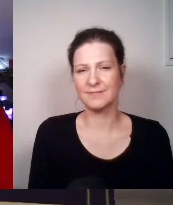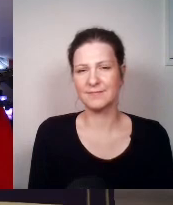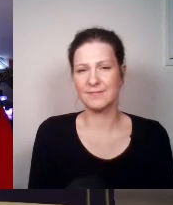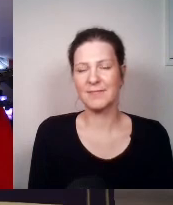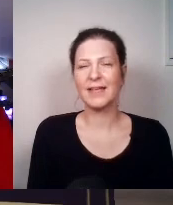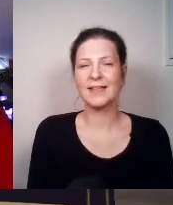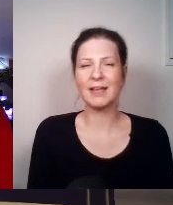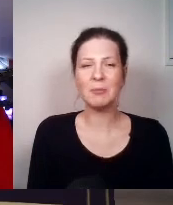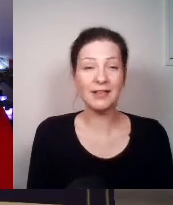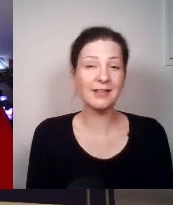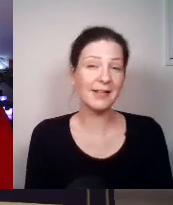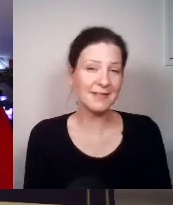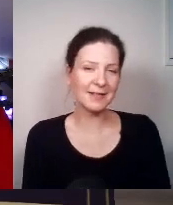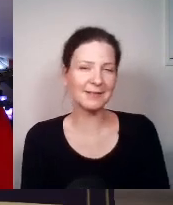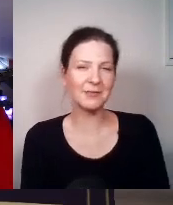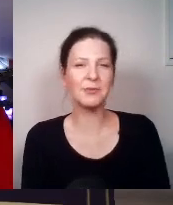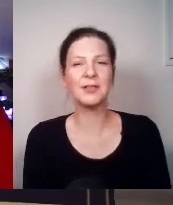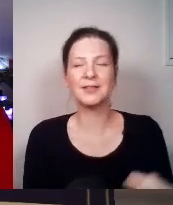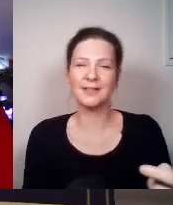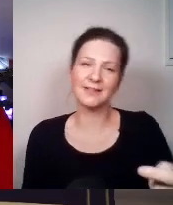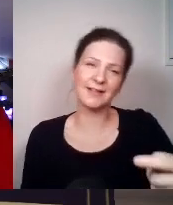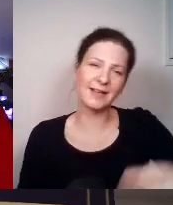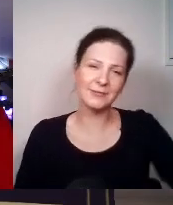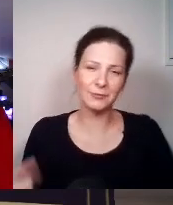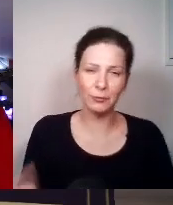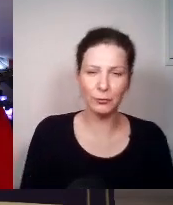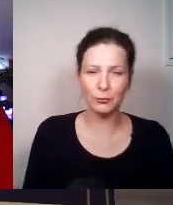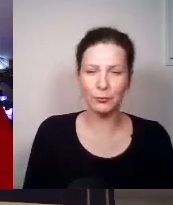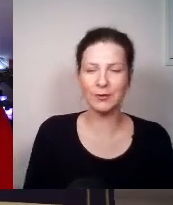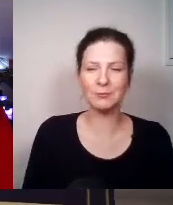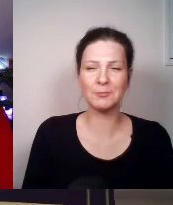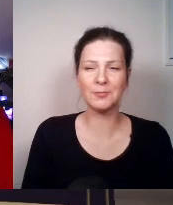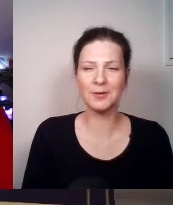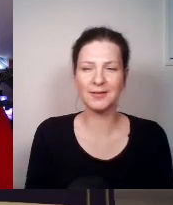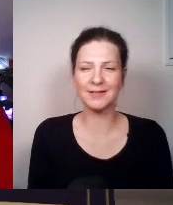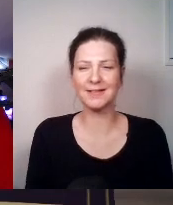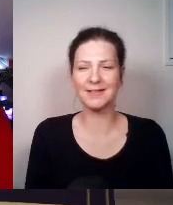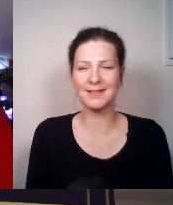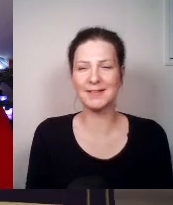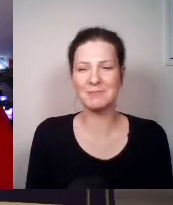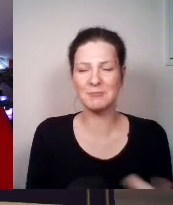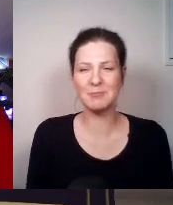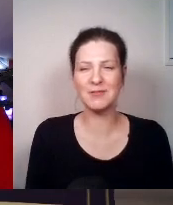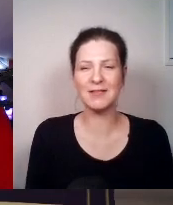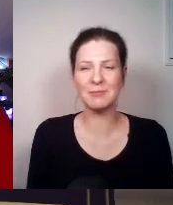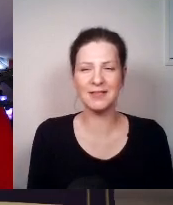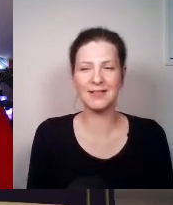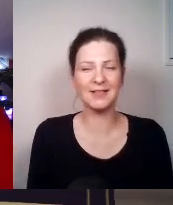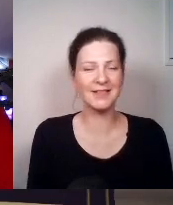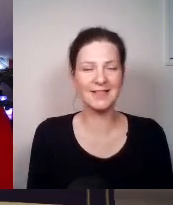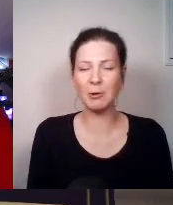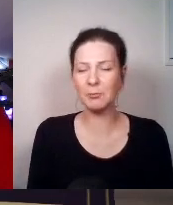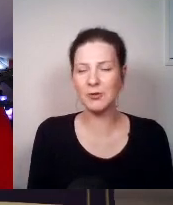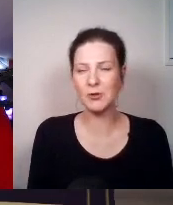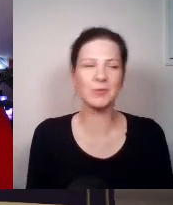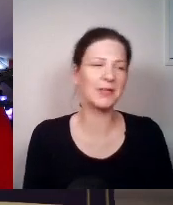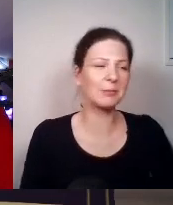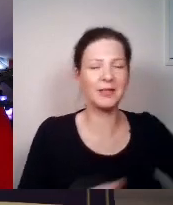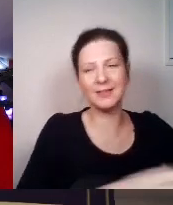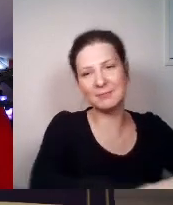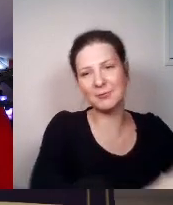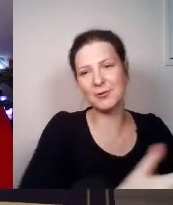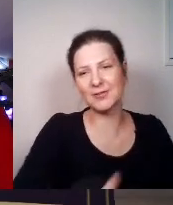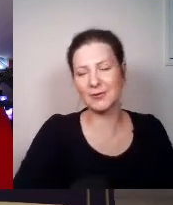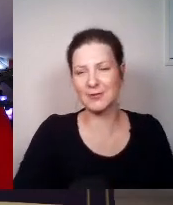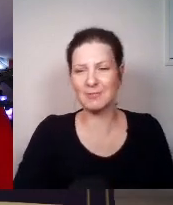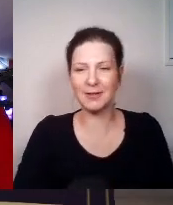bam. In Anbetracht der Tatsache, dass wieder diese leichte Verzögerung im Stream ist, habe ich... Ist überhaupt nicht schlimm. Ich habe